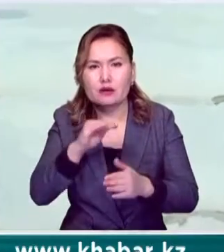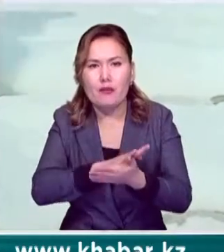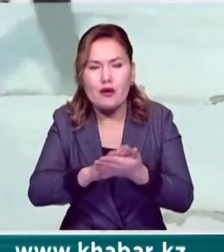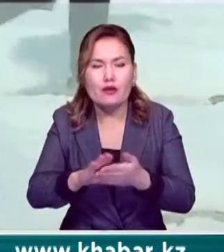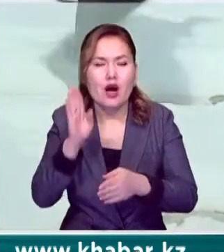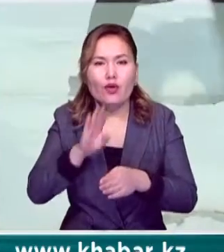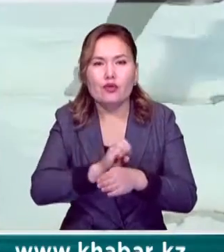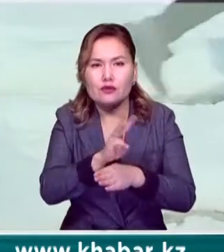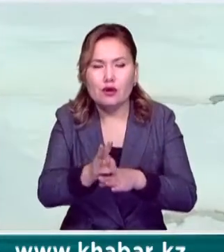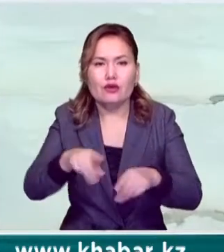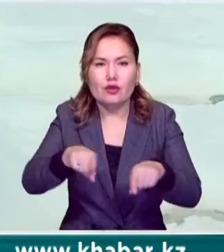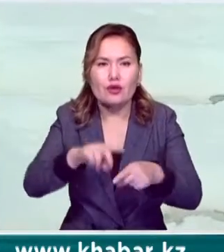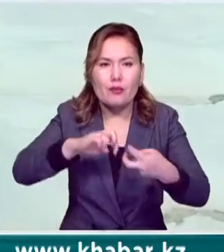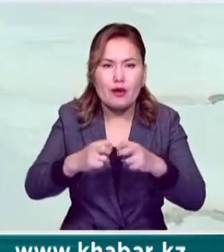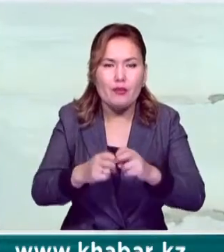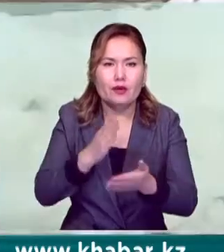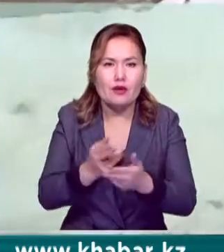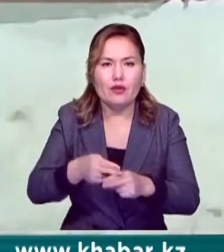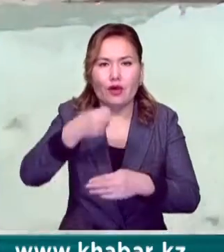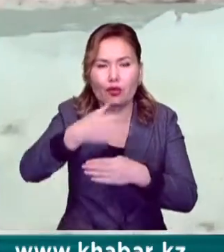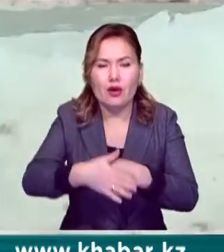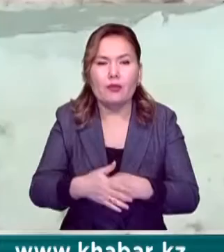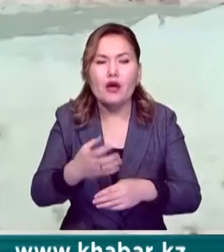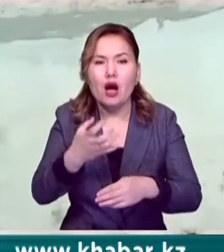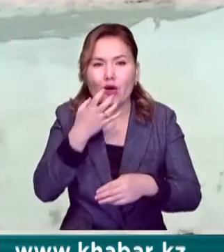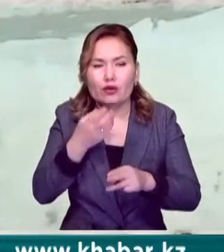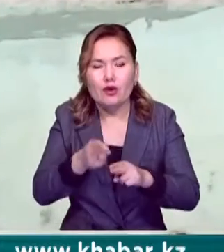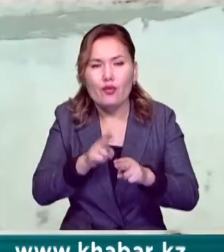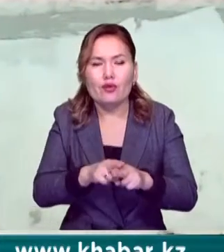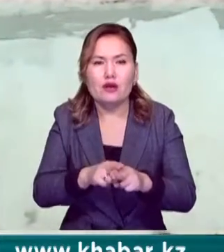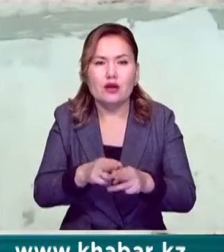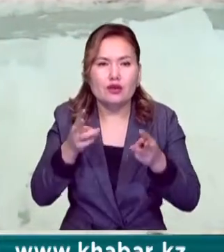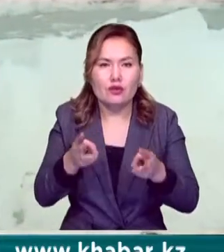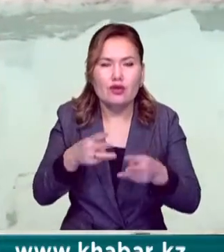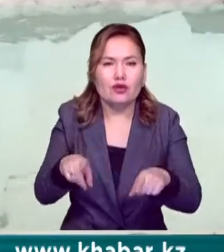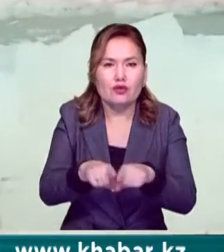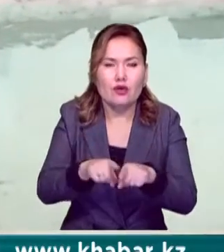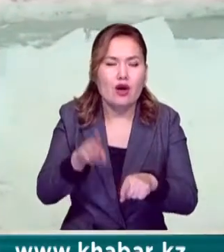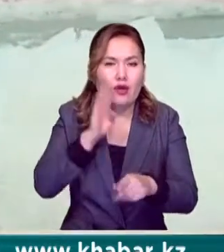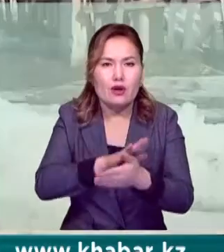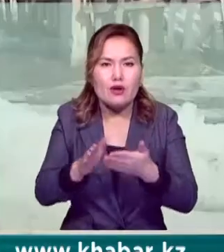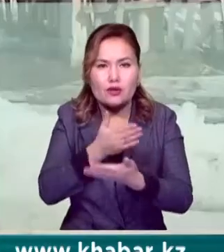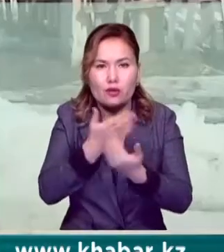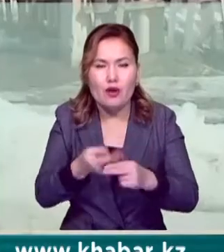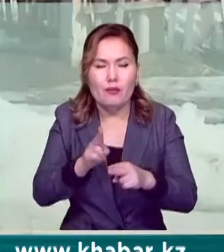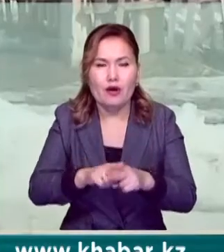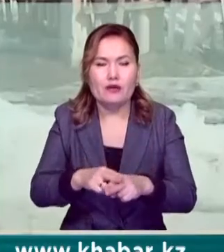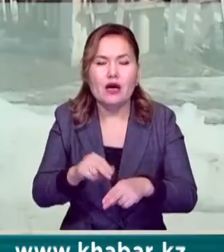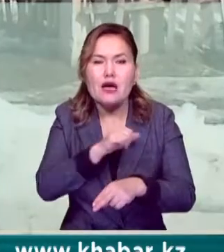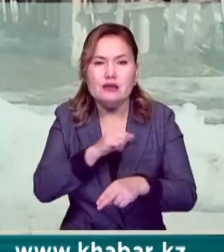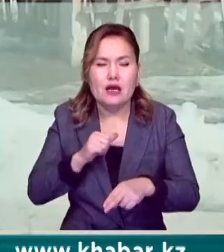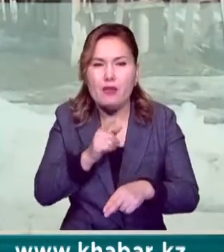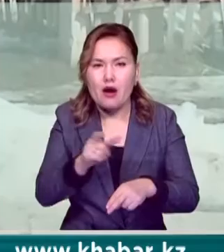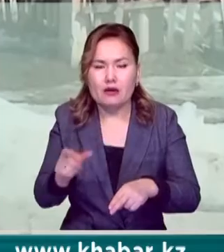осындай түйткілдер бар. Ал Еңбекте орталықтандырылған жүйе мүлдем жоқ. 6-шы разъездің тұрғындары суды алыстан тасып